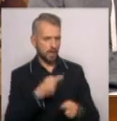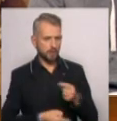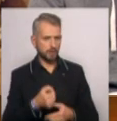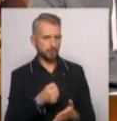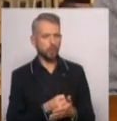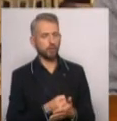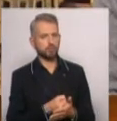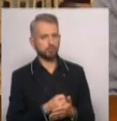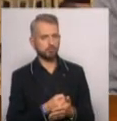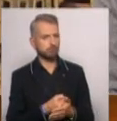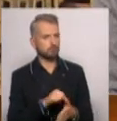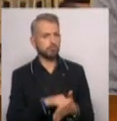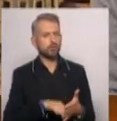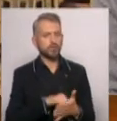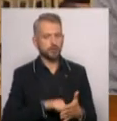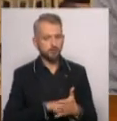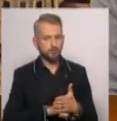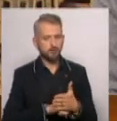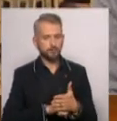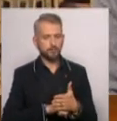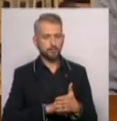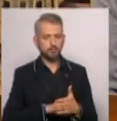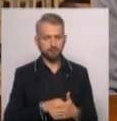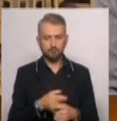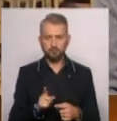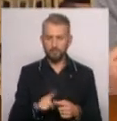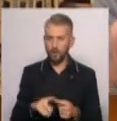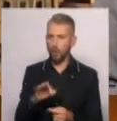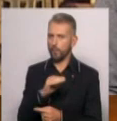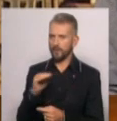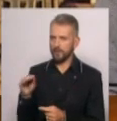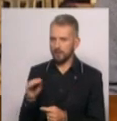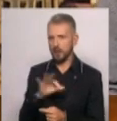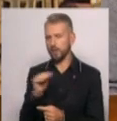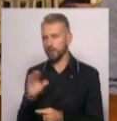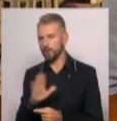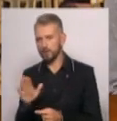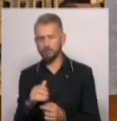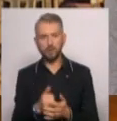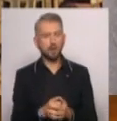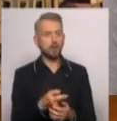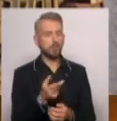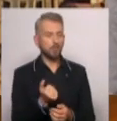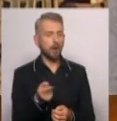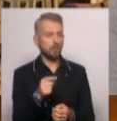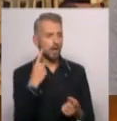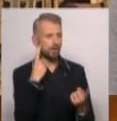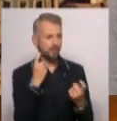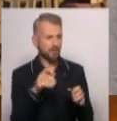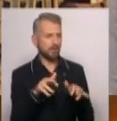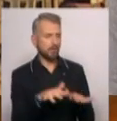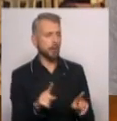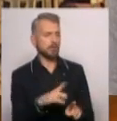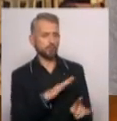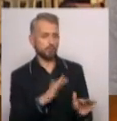там, причин. І ну, це так, це всі, офіційна, та, інформаційна кампанія, яка всі відбувалась. Про так, всі так